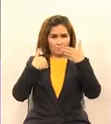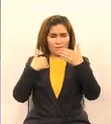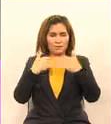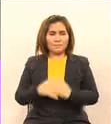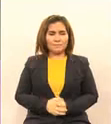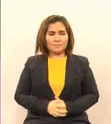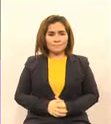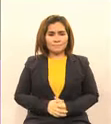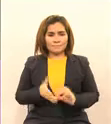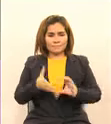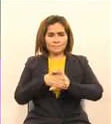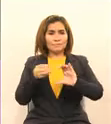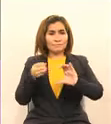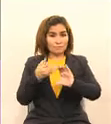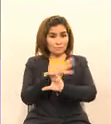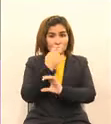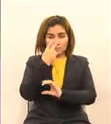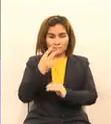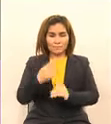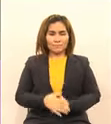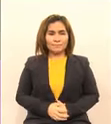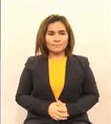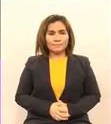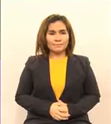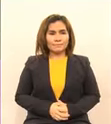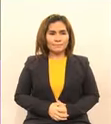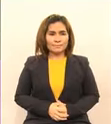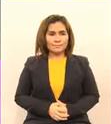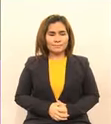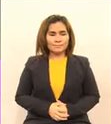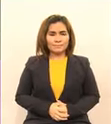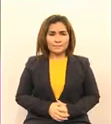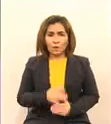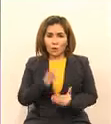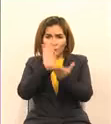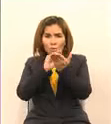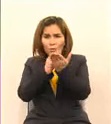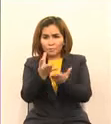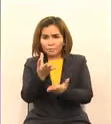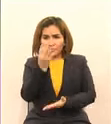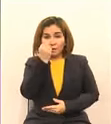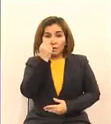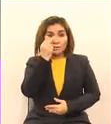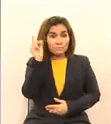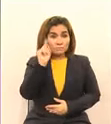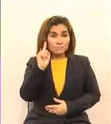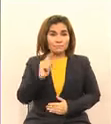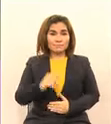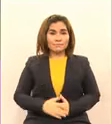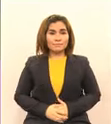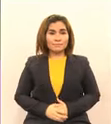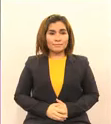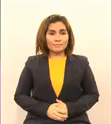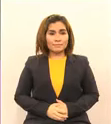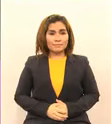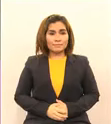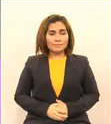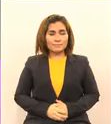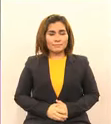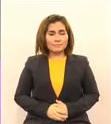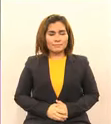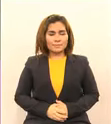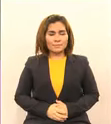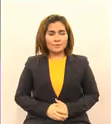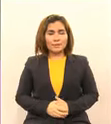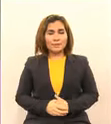ขอดูสไลด์ถัดไปนะครับซึ่งสไลด์นี้ก็จะแสดงให้พวกเราได้เห็นว่าทั้งอเมริกาและยุโ